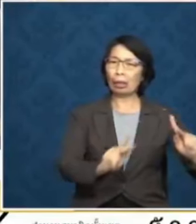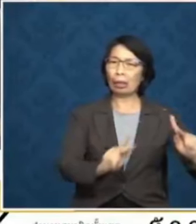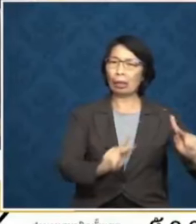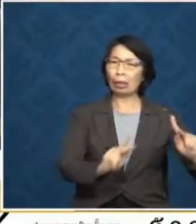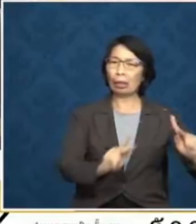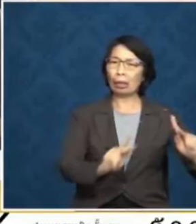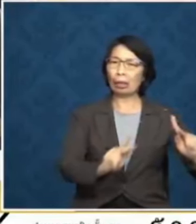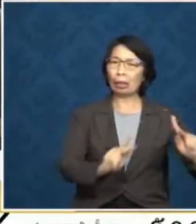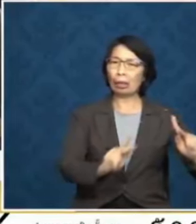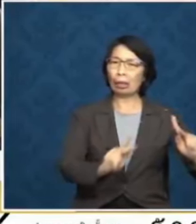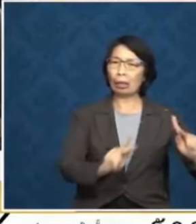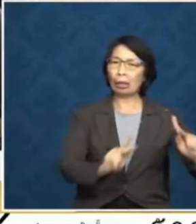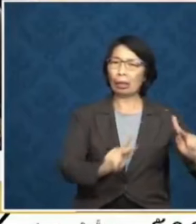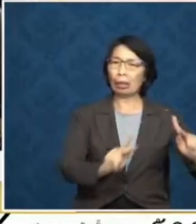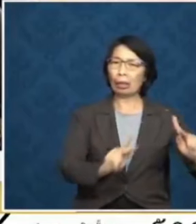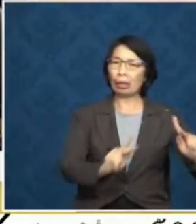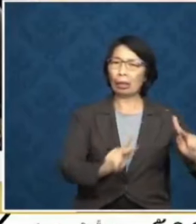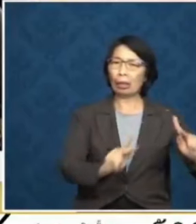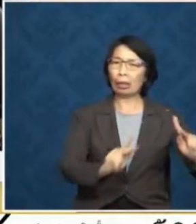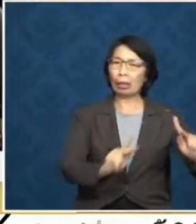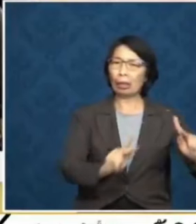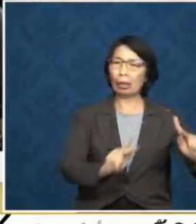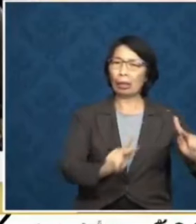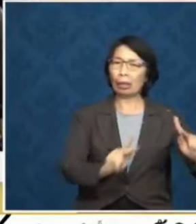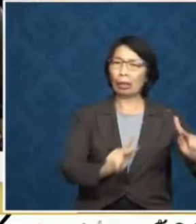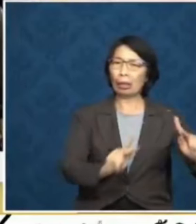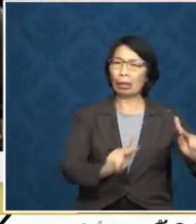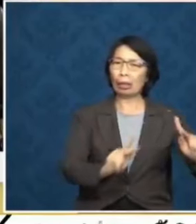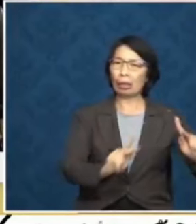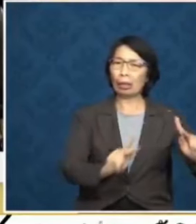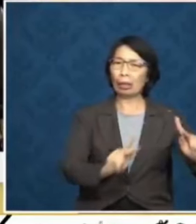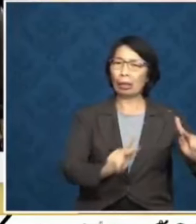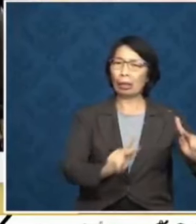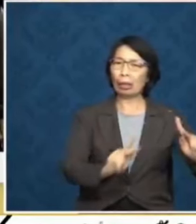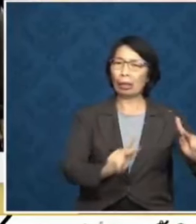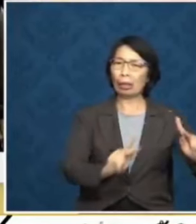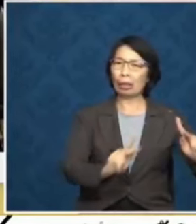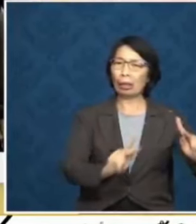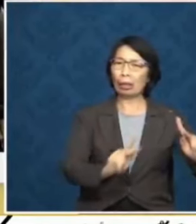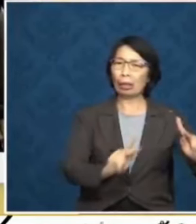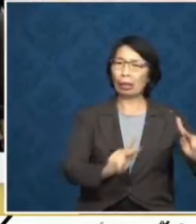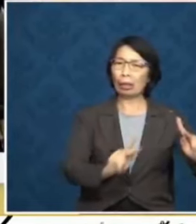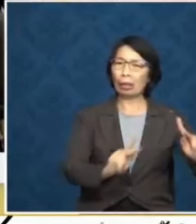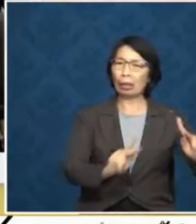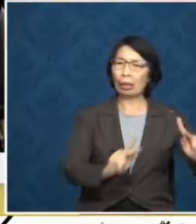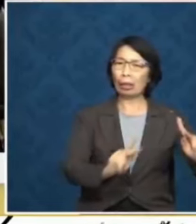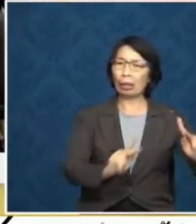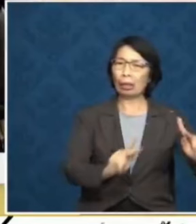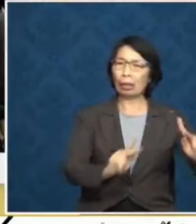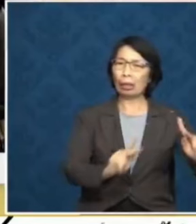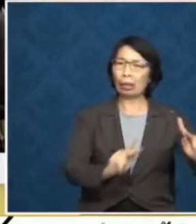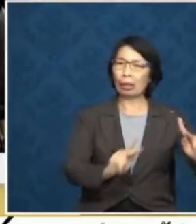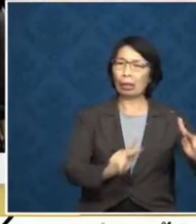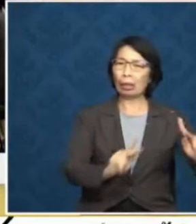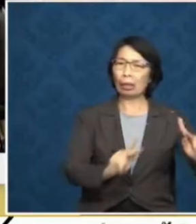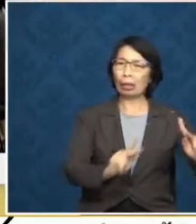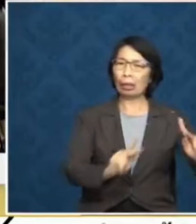2แผ่นเนี่ยแล้วก็ตกลงกับกระทรวงการคลังฮะแล้วก็ไปจัดการเงินนอกงบประมาณด้วยตัวเองไปปนเปื้อนใครไปซักไปเข้ากระเป๋าใครก็